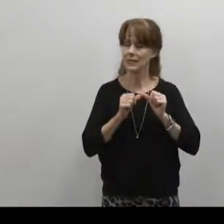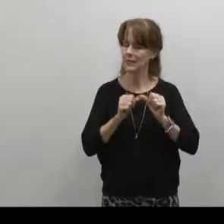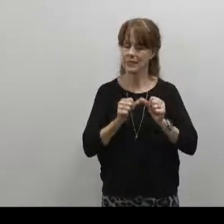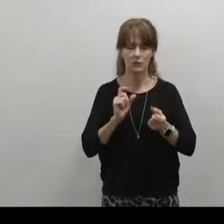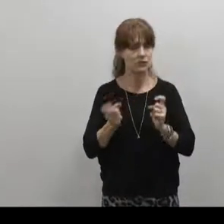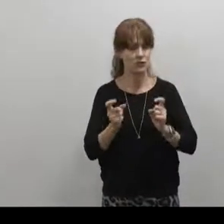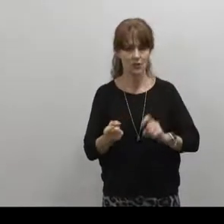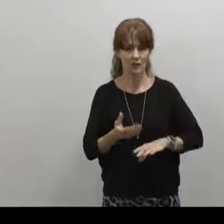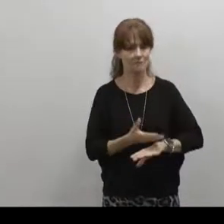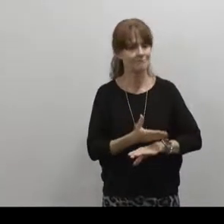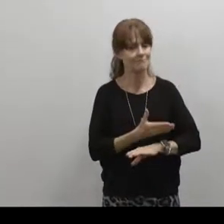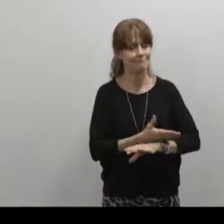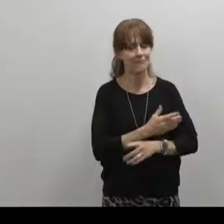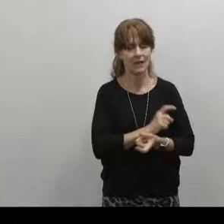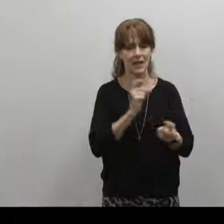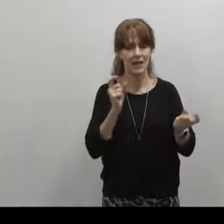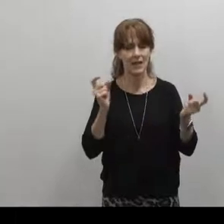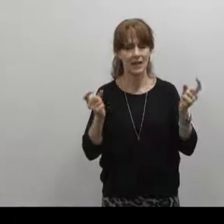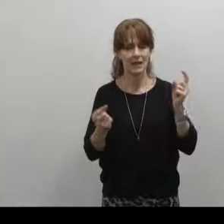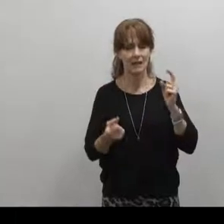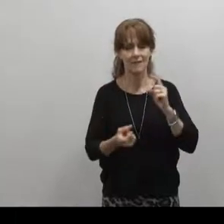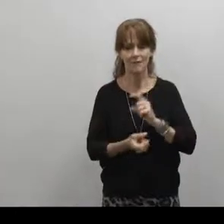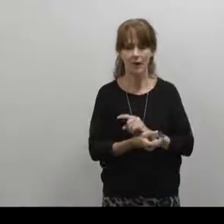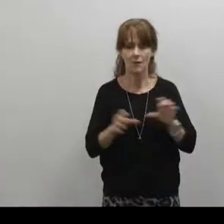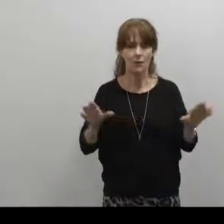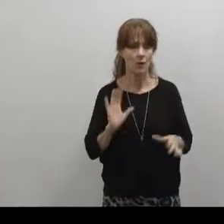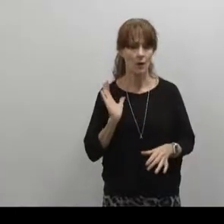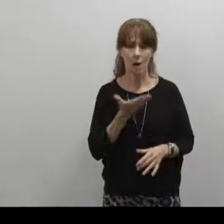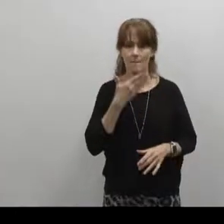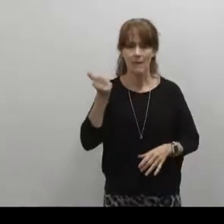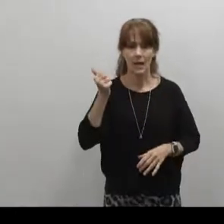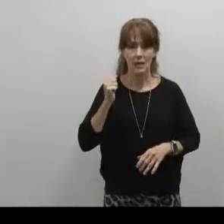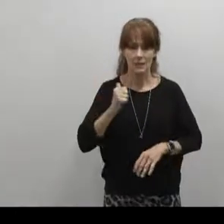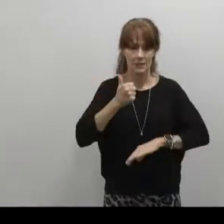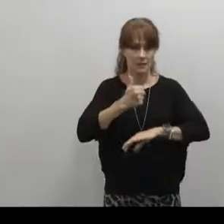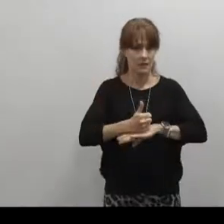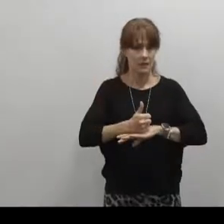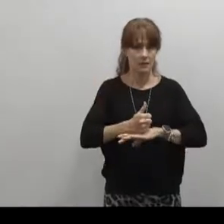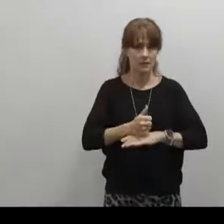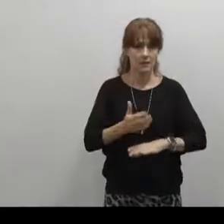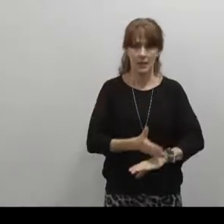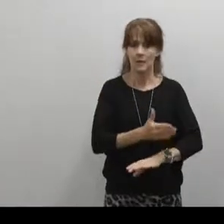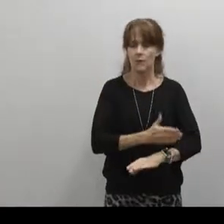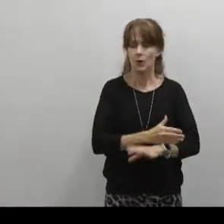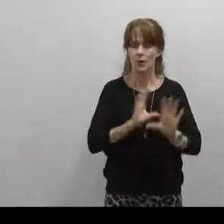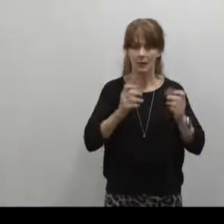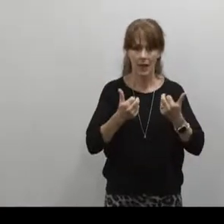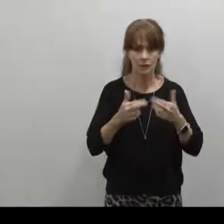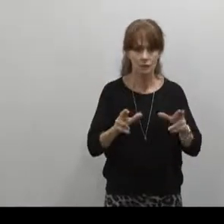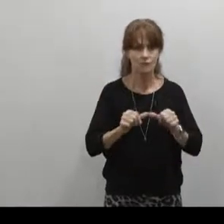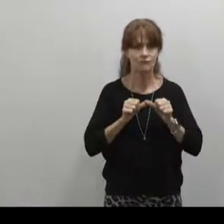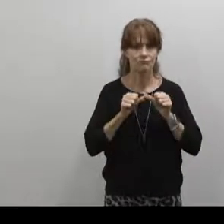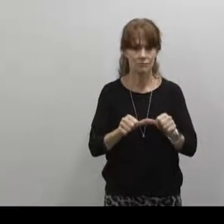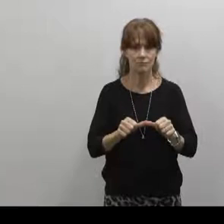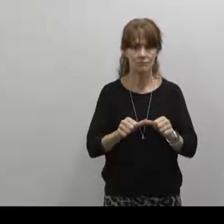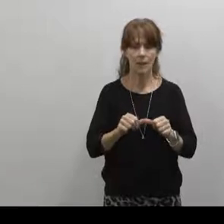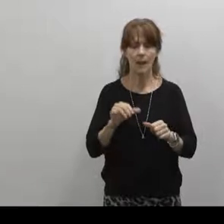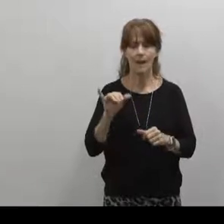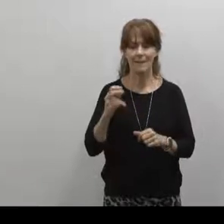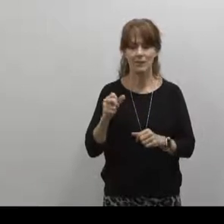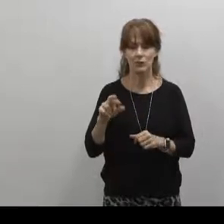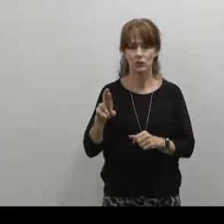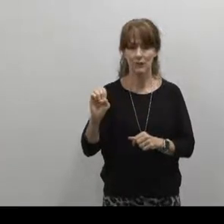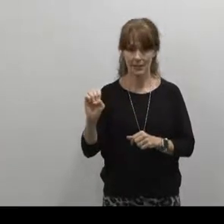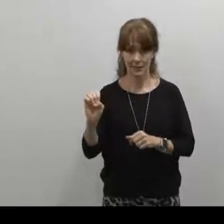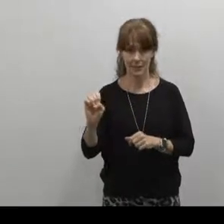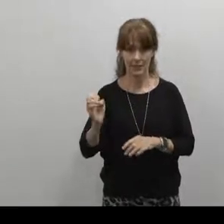ok bạn chạy cái tay bắt bằng ri bạn chạy bằng riêng bắt bạn chạy cái tay hết á